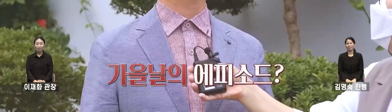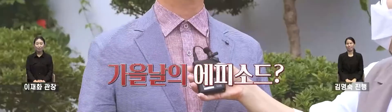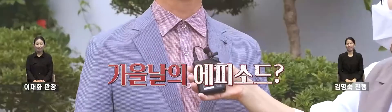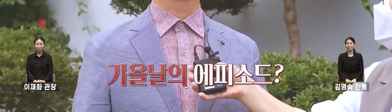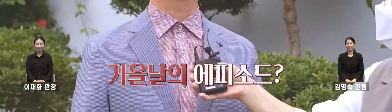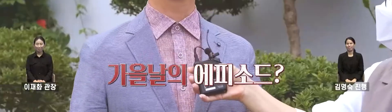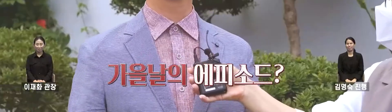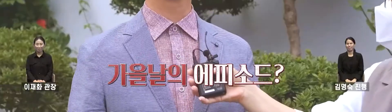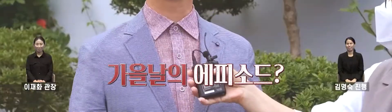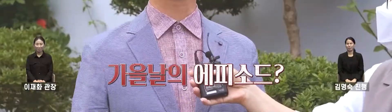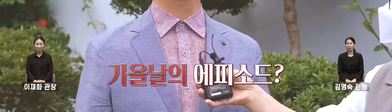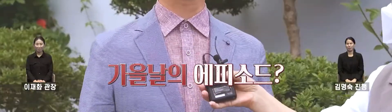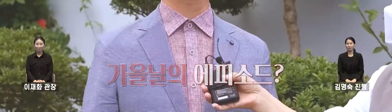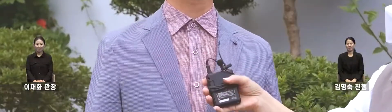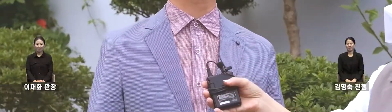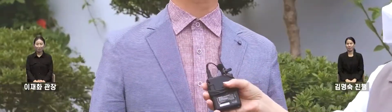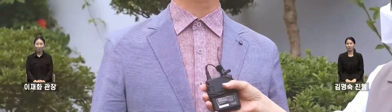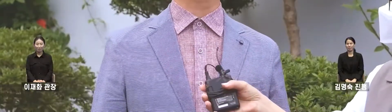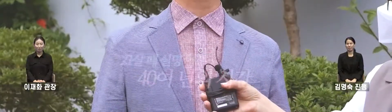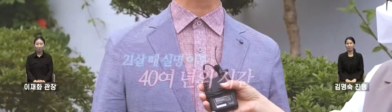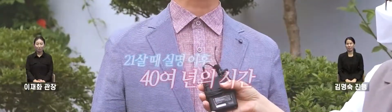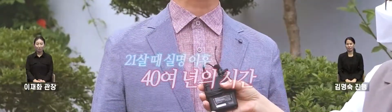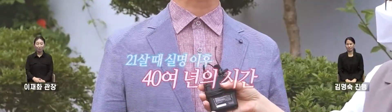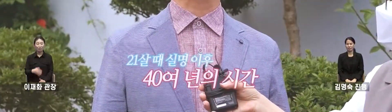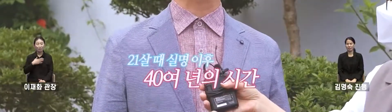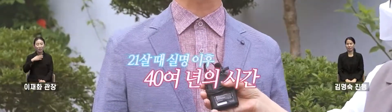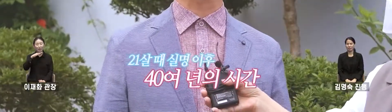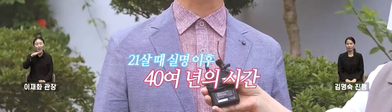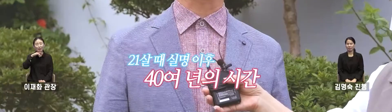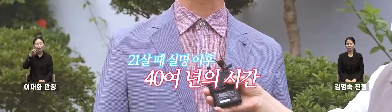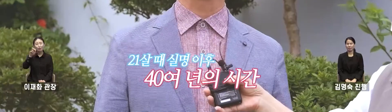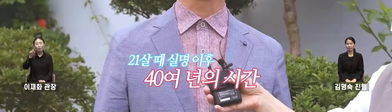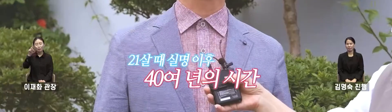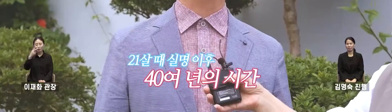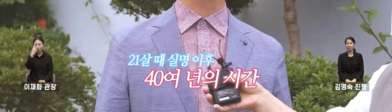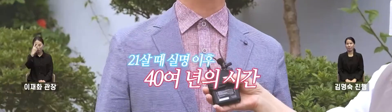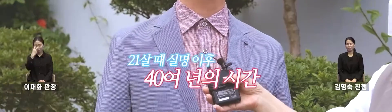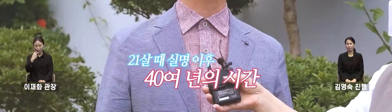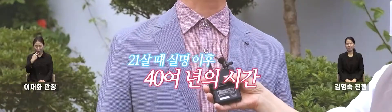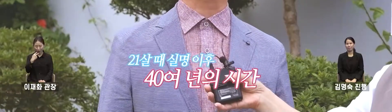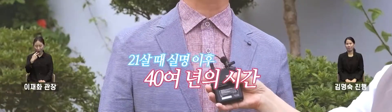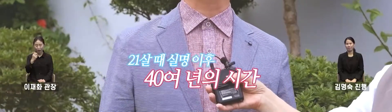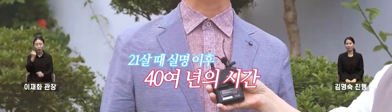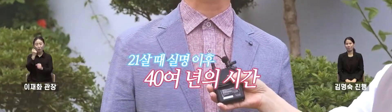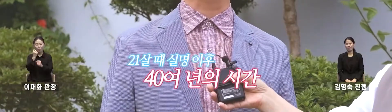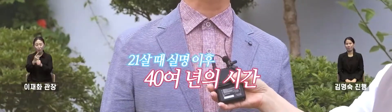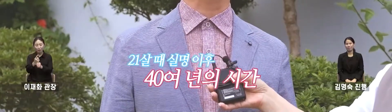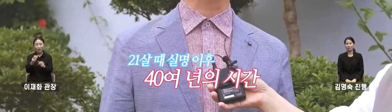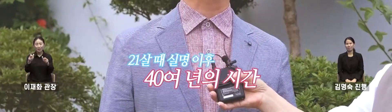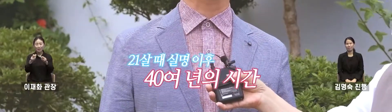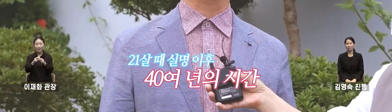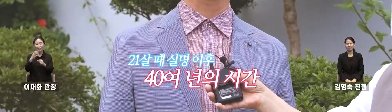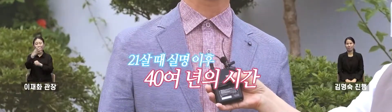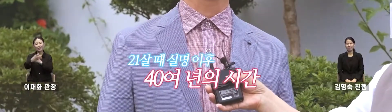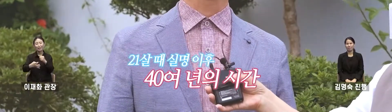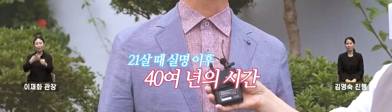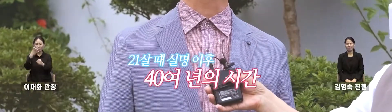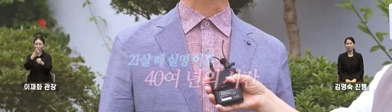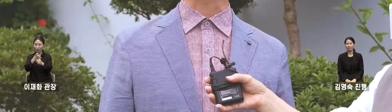예, 지금 제가 21살 때 실명하고 지금 시각장애 된 지 한 40년